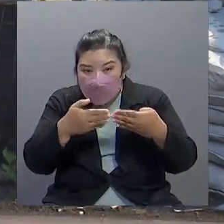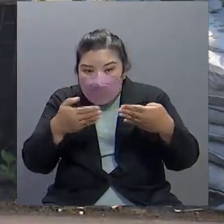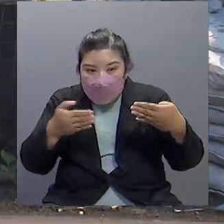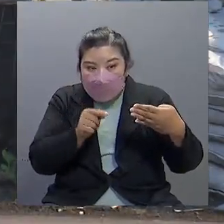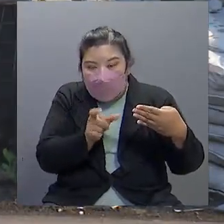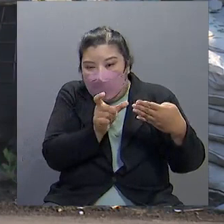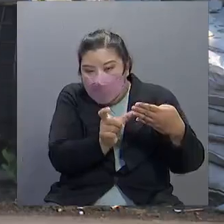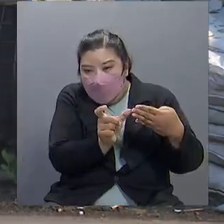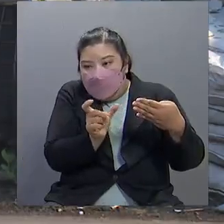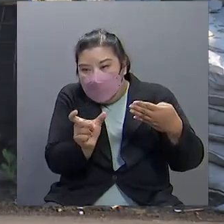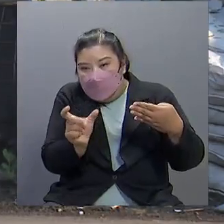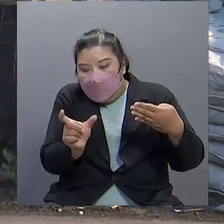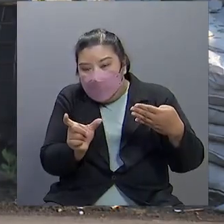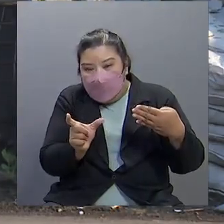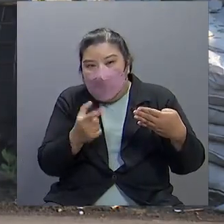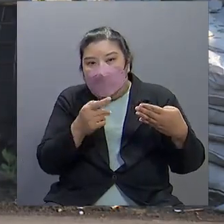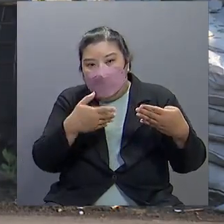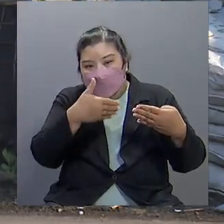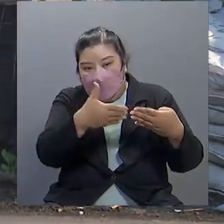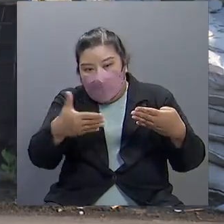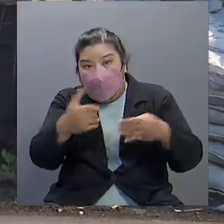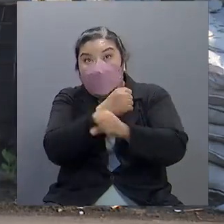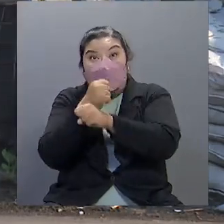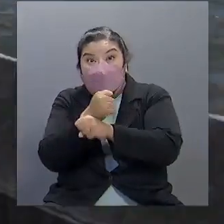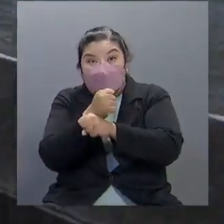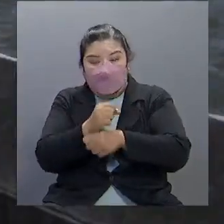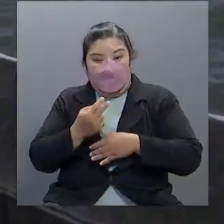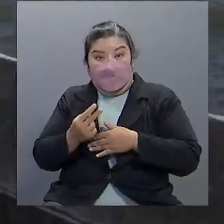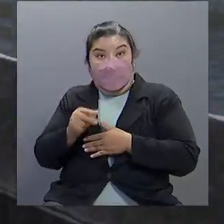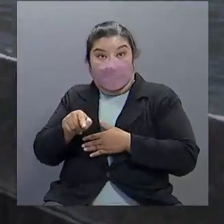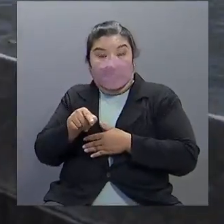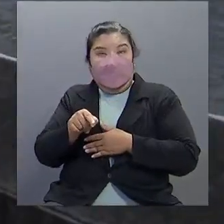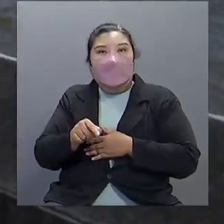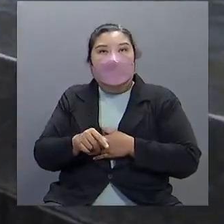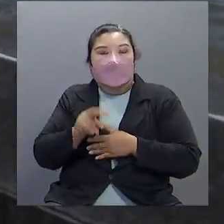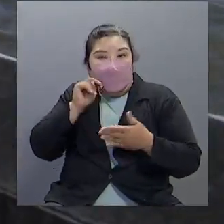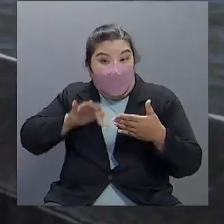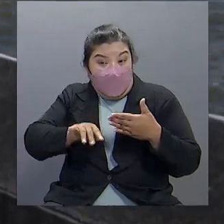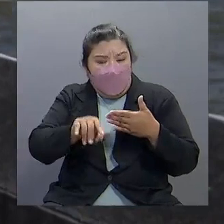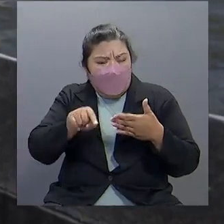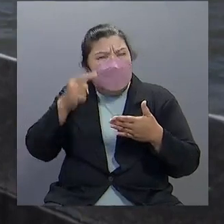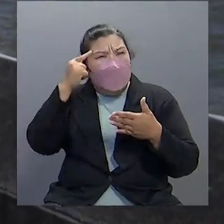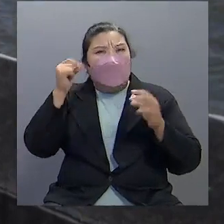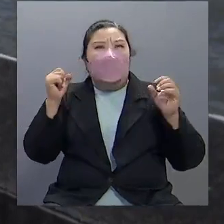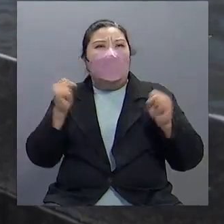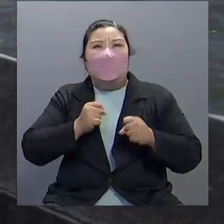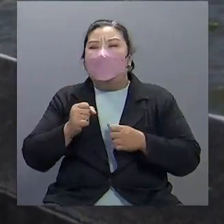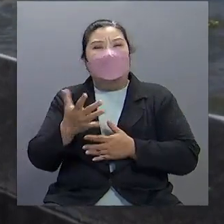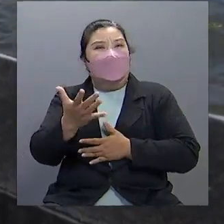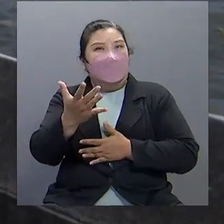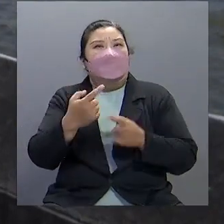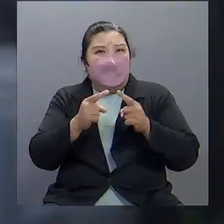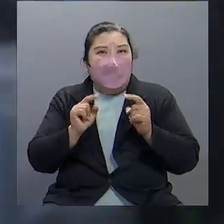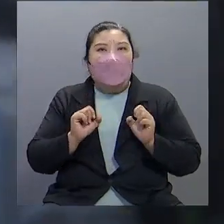รึกษาผู้ว่ากทม.ก็ระบุนะคะว่าแนวฟันหลอริมน้ำเจ้าพระยานั้นไม่น่ากังวลค่ะตอนนี้แต่ว่าก็เป็นห่วงน้ำที่อาจมุดมา